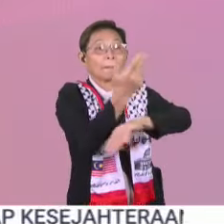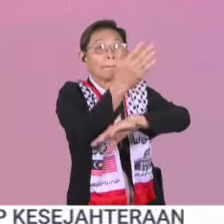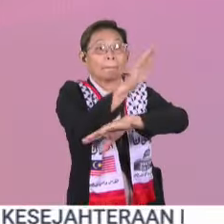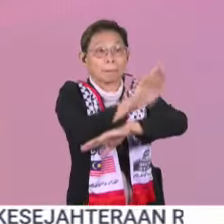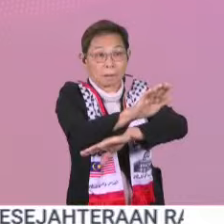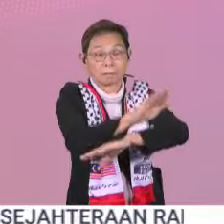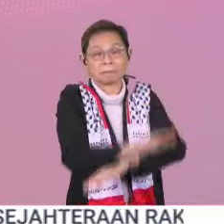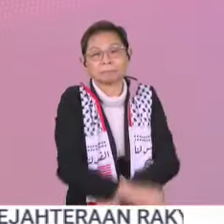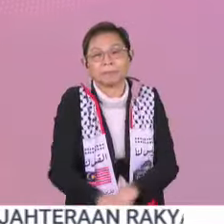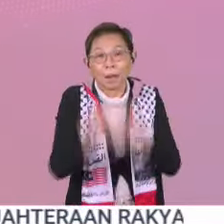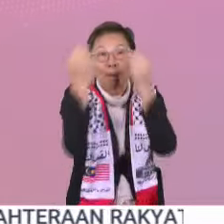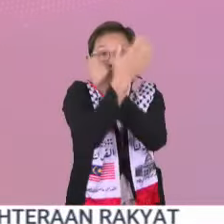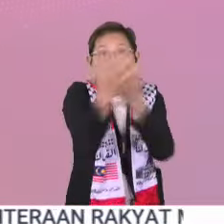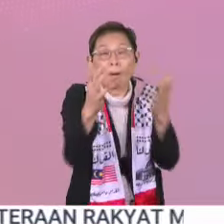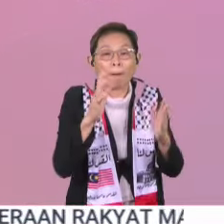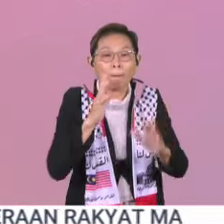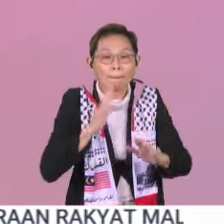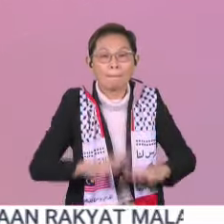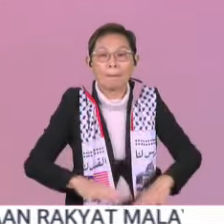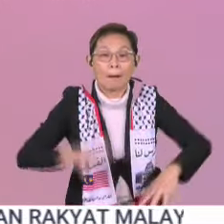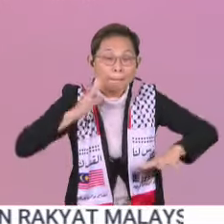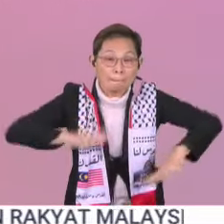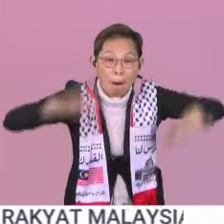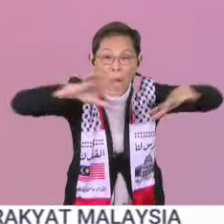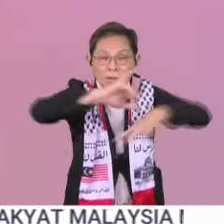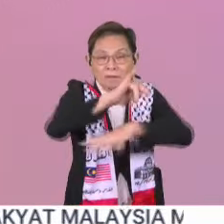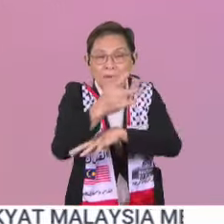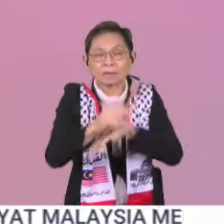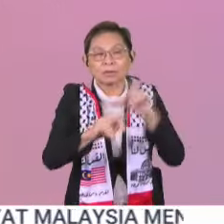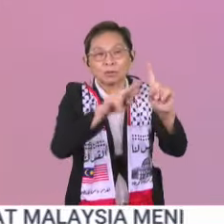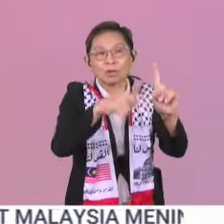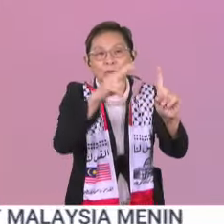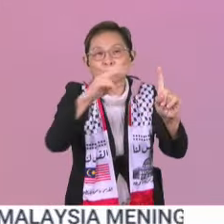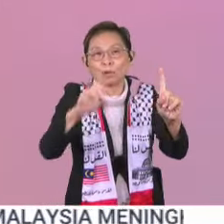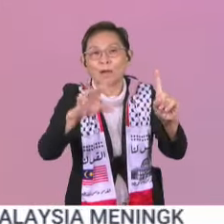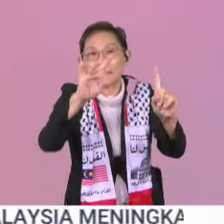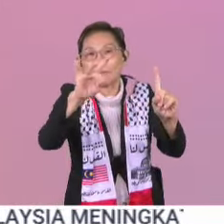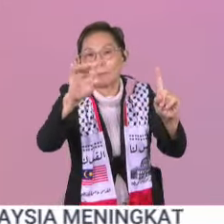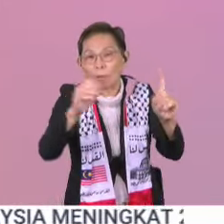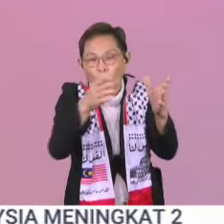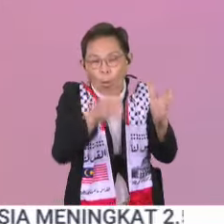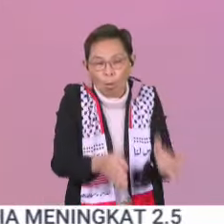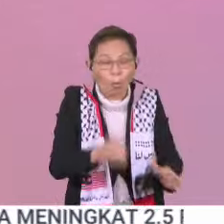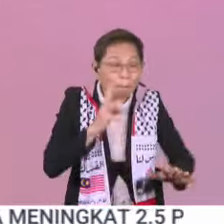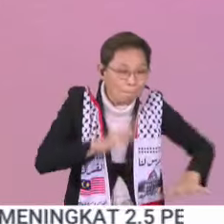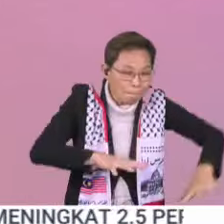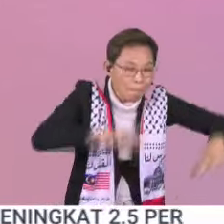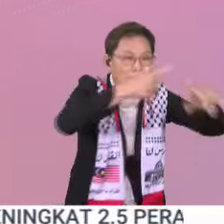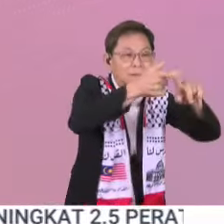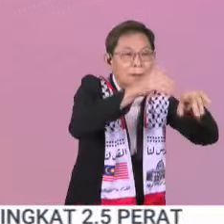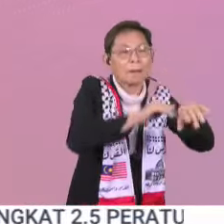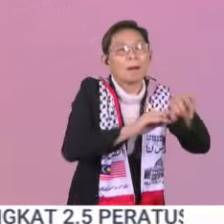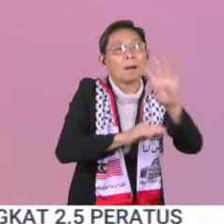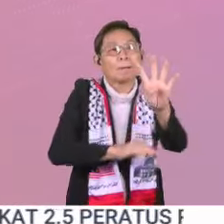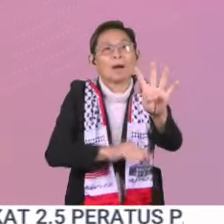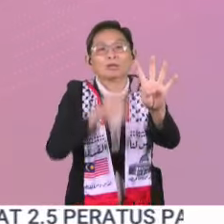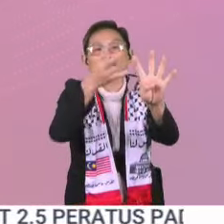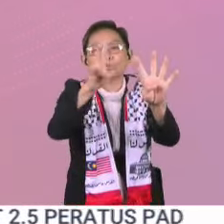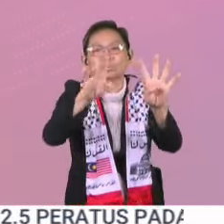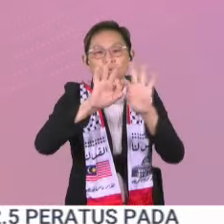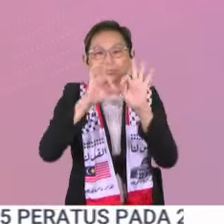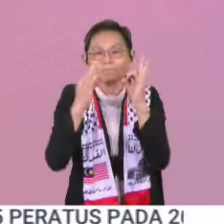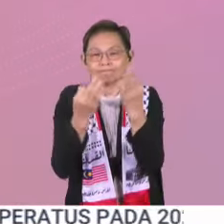tadi. Menurut info bencana JKM, seramai 1,298 orang penduduk terjejas banjir daripada 417